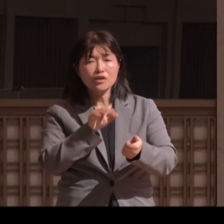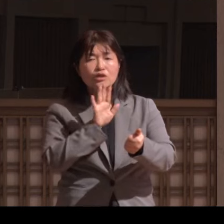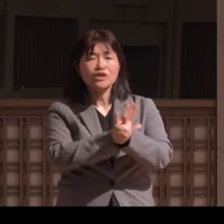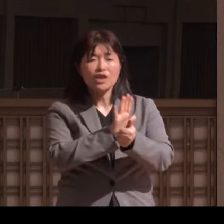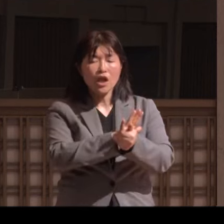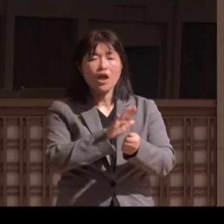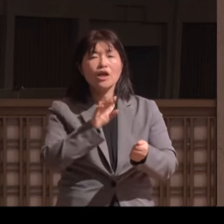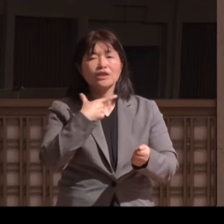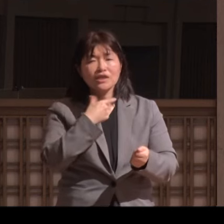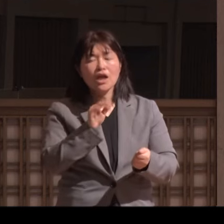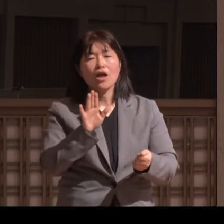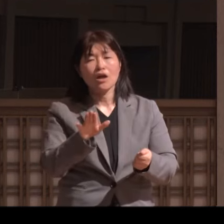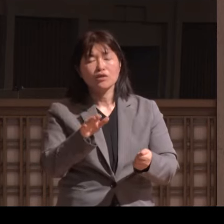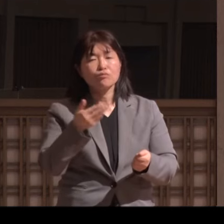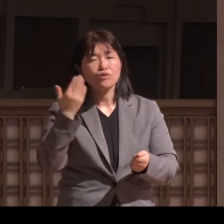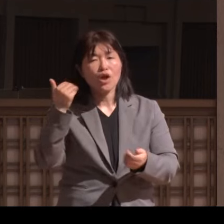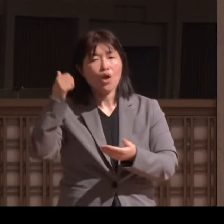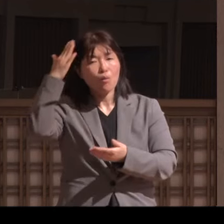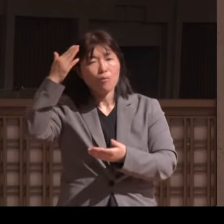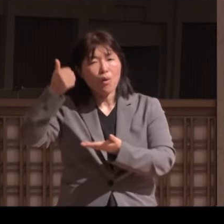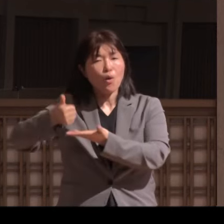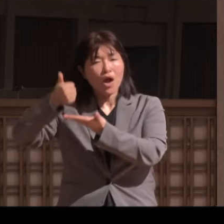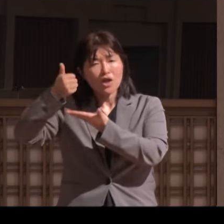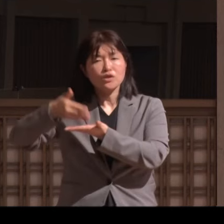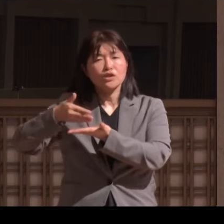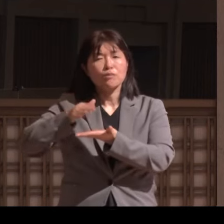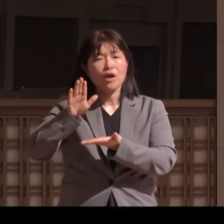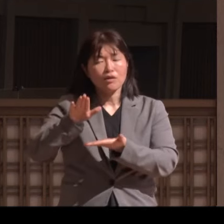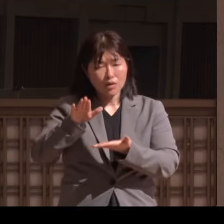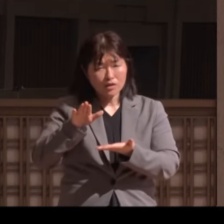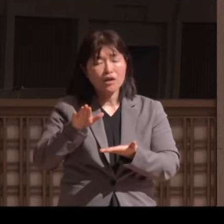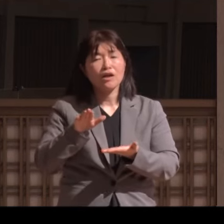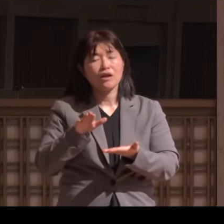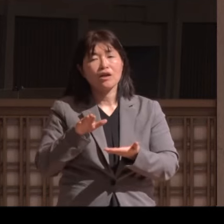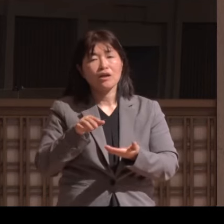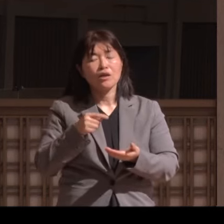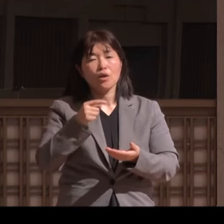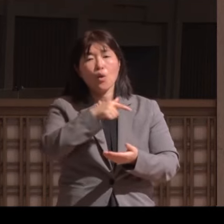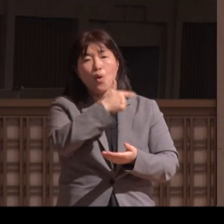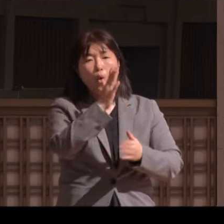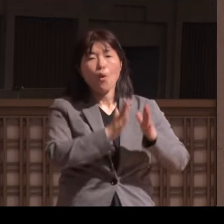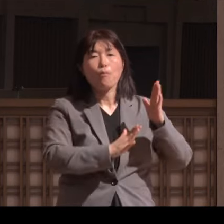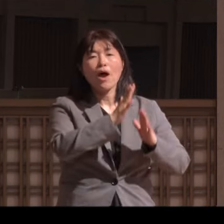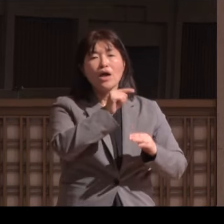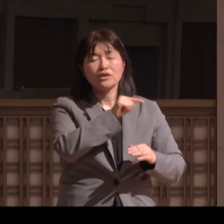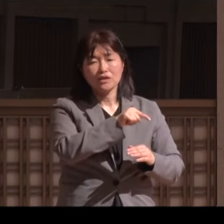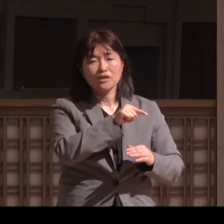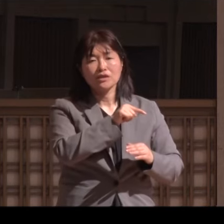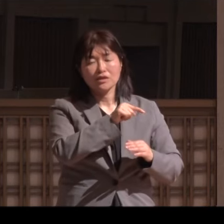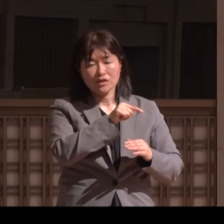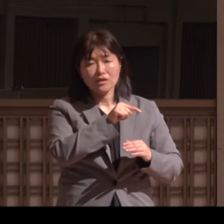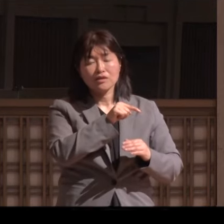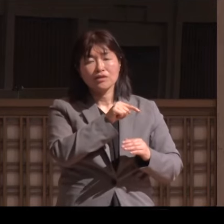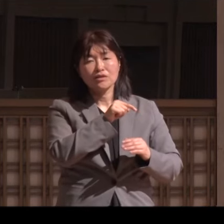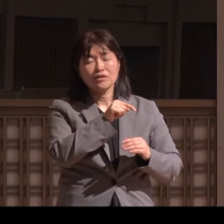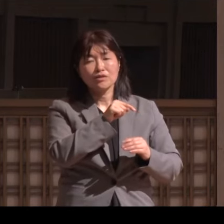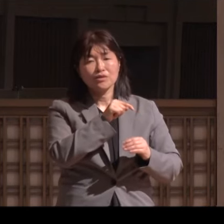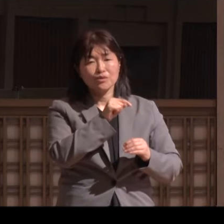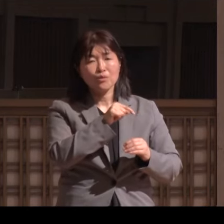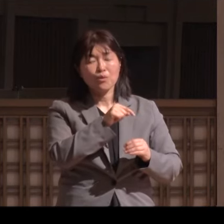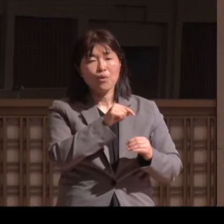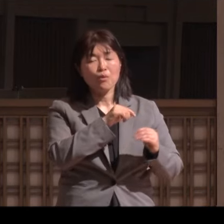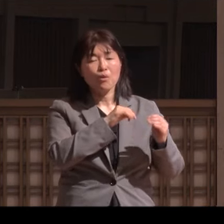ございます先ほどあの防海長からお話がございましたが実は今この大林先年というこれ私の虎の子なんですがこの